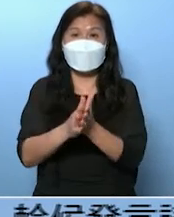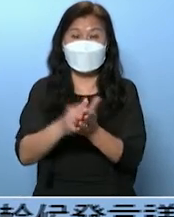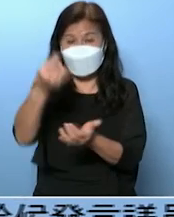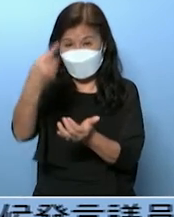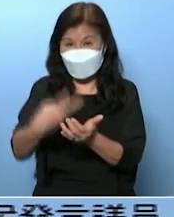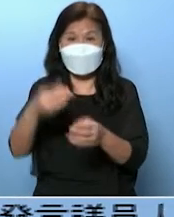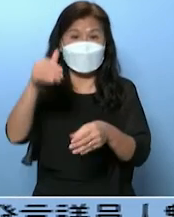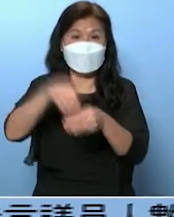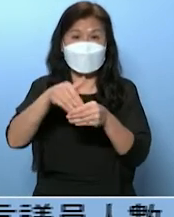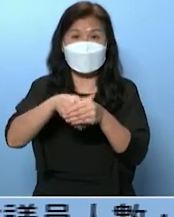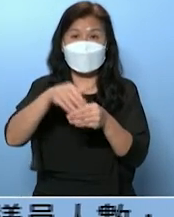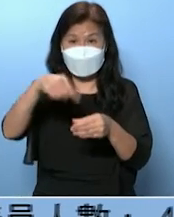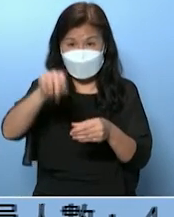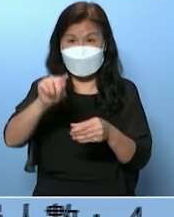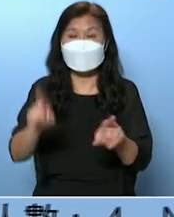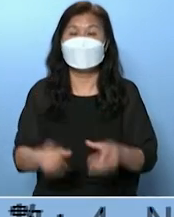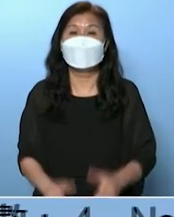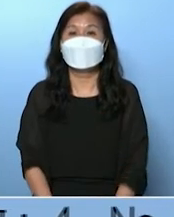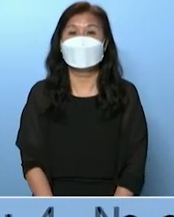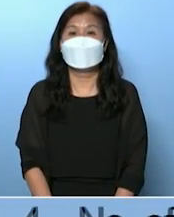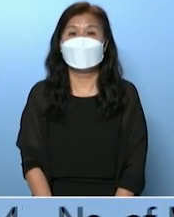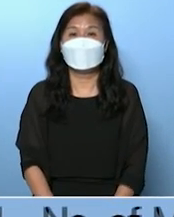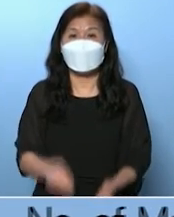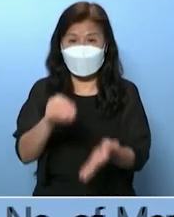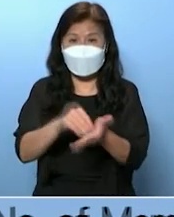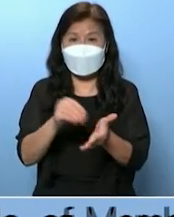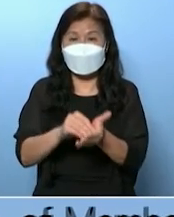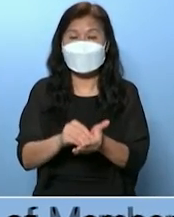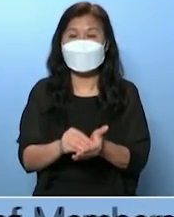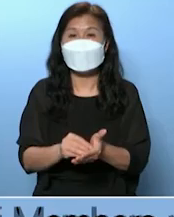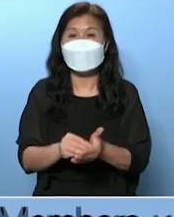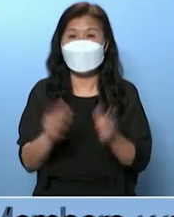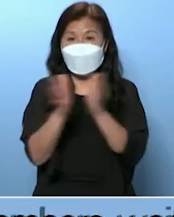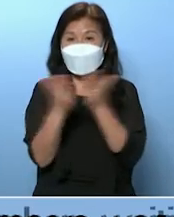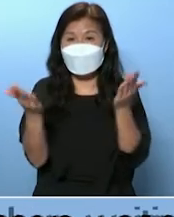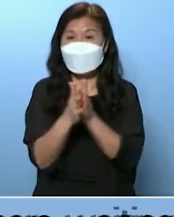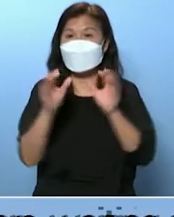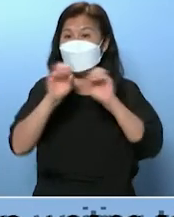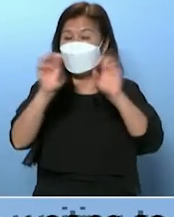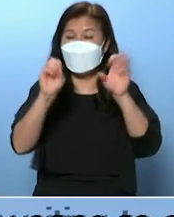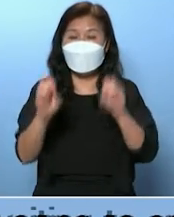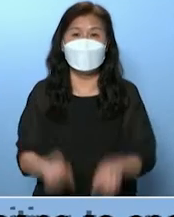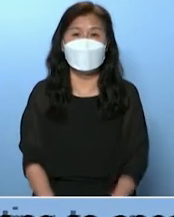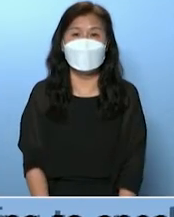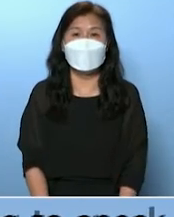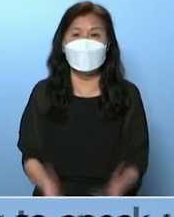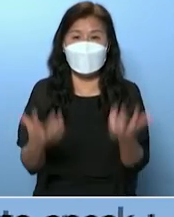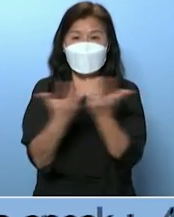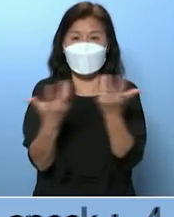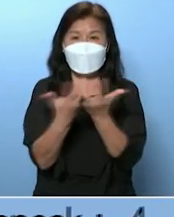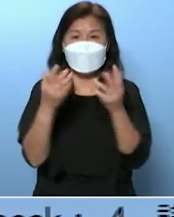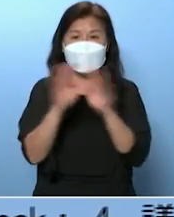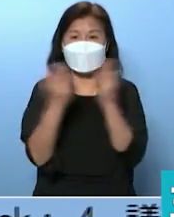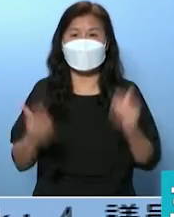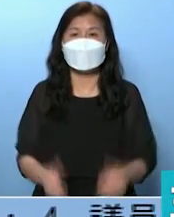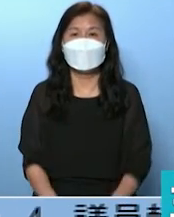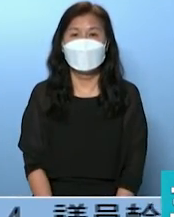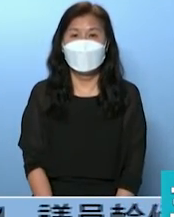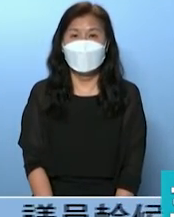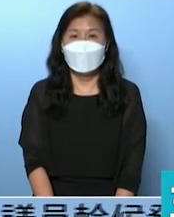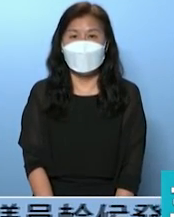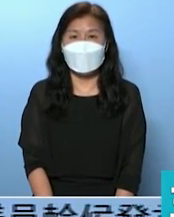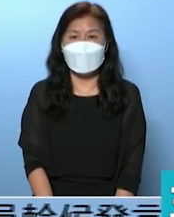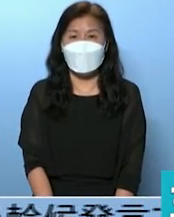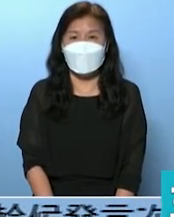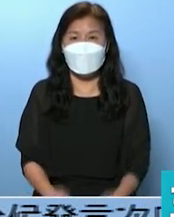過，是將在經制定的條例在憲報刊登當日起實施。主席，當